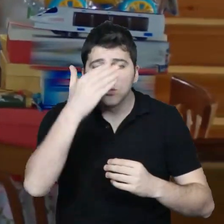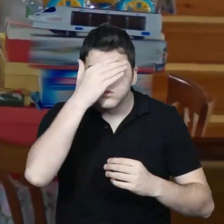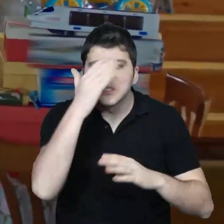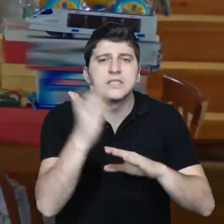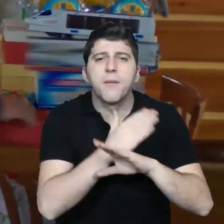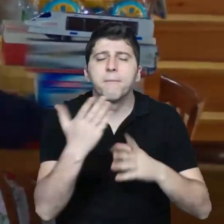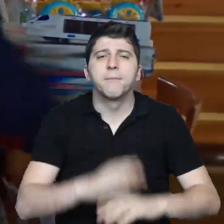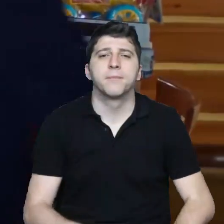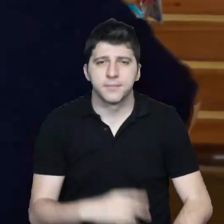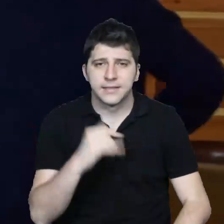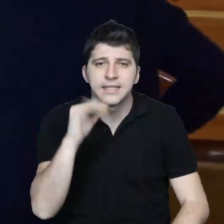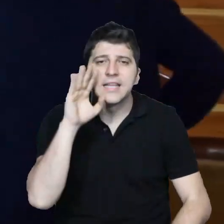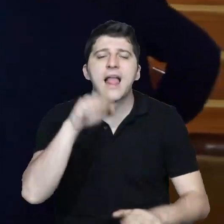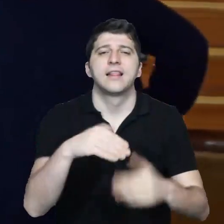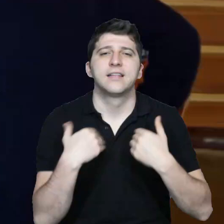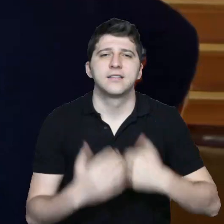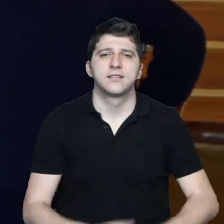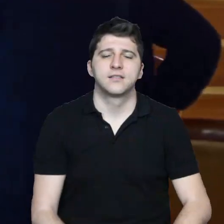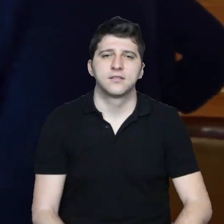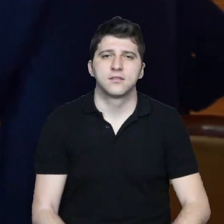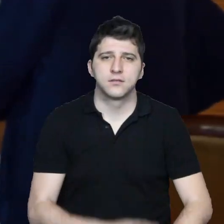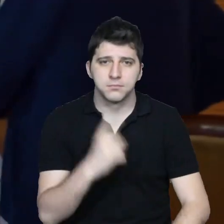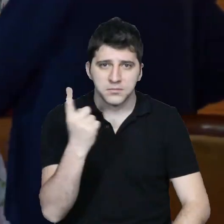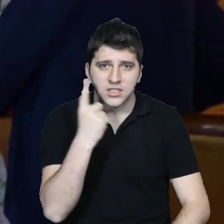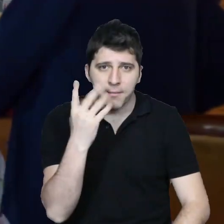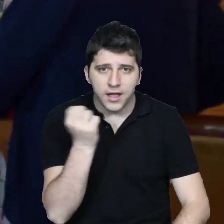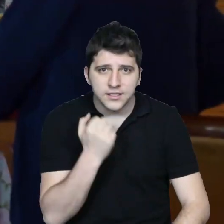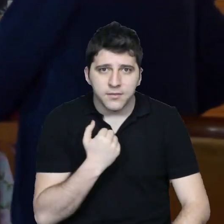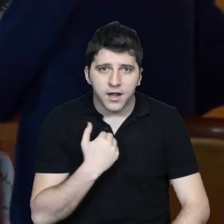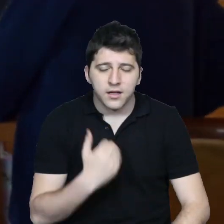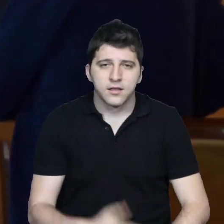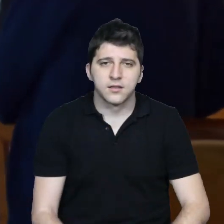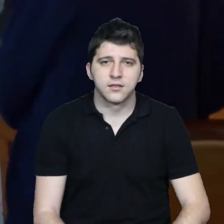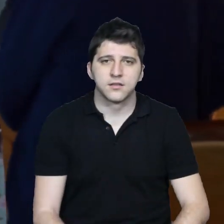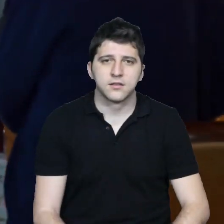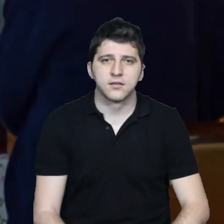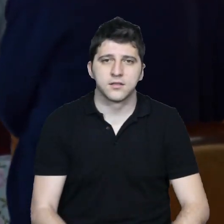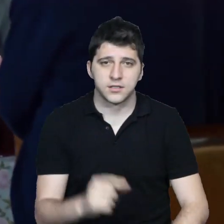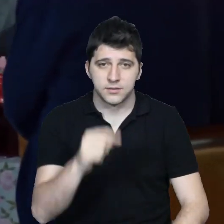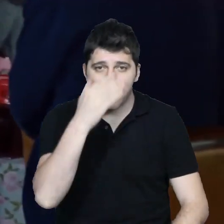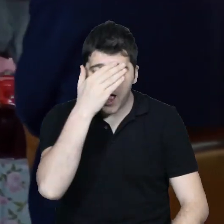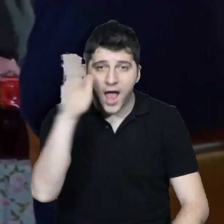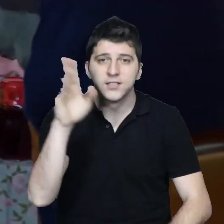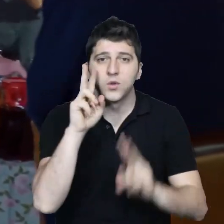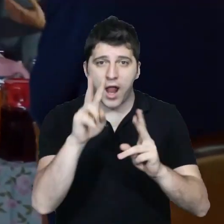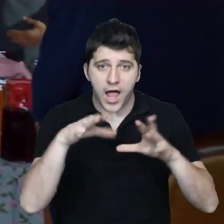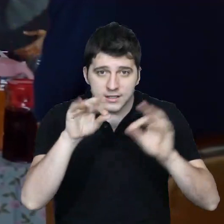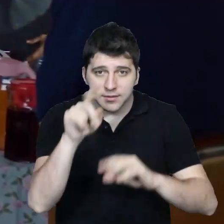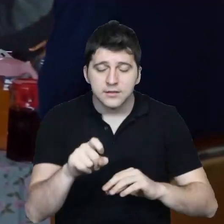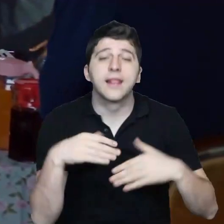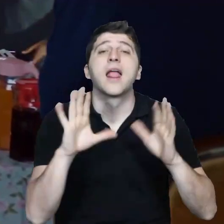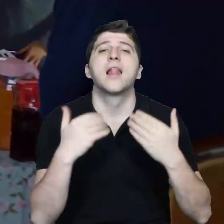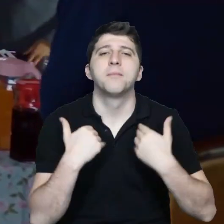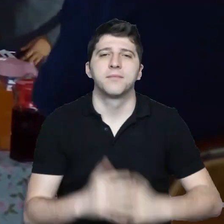kapattınız? Yaklaşık geldik. Bir şey mi aldınız bana? Şimdi gözlerini açınca göreceksin. Hazır mısın?